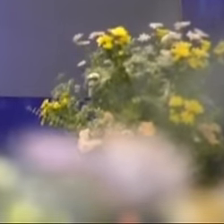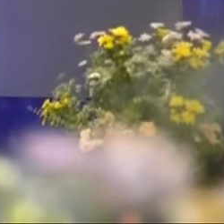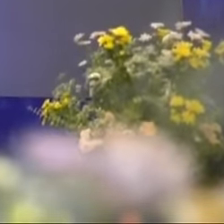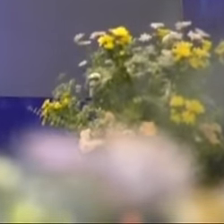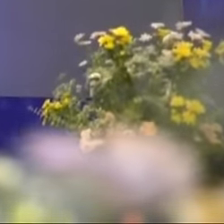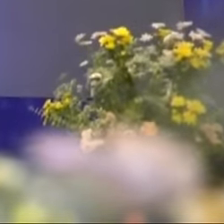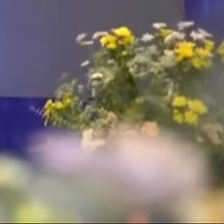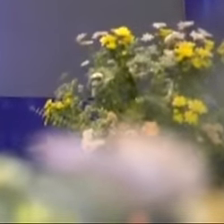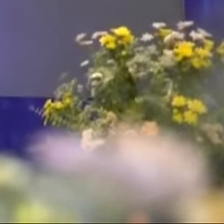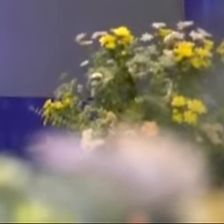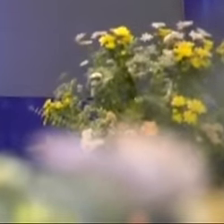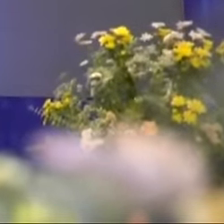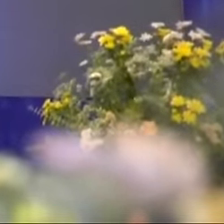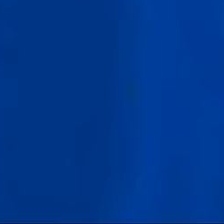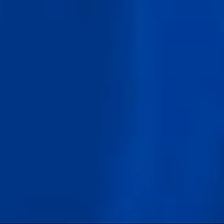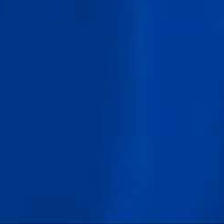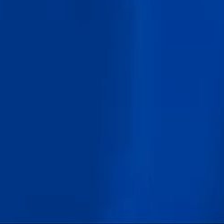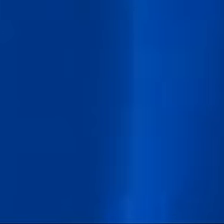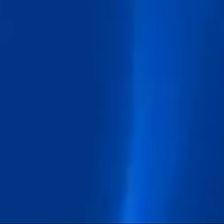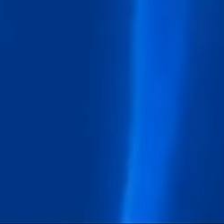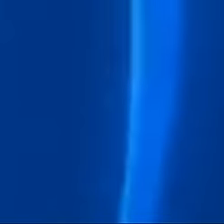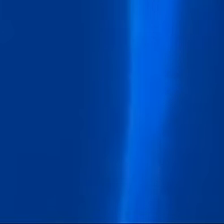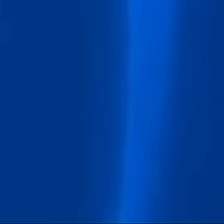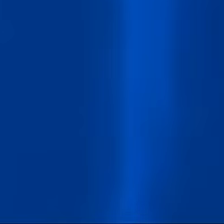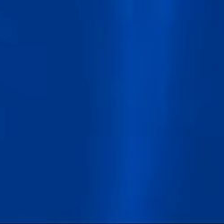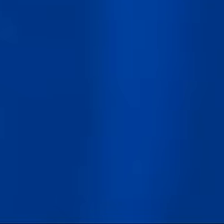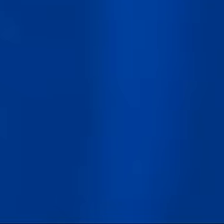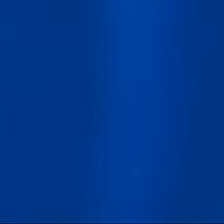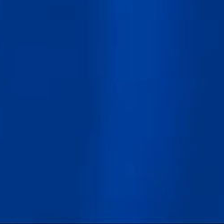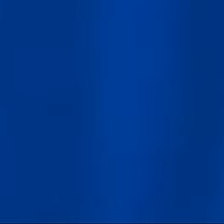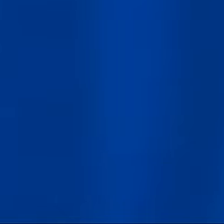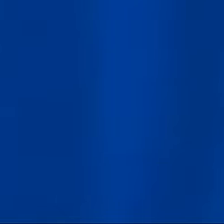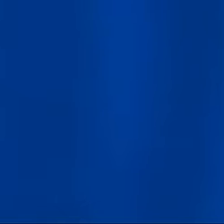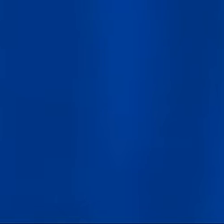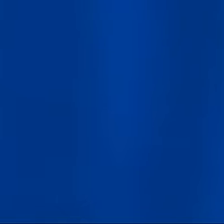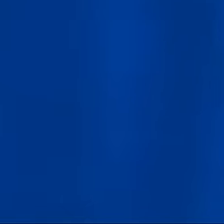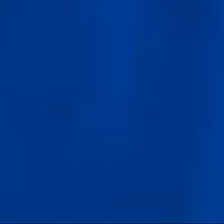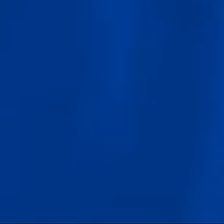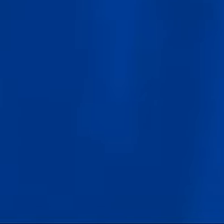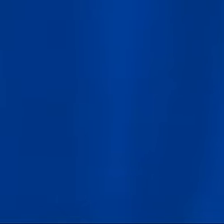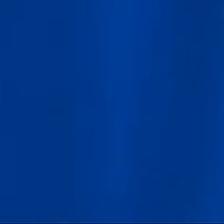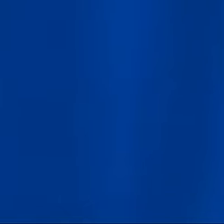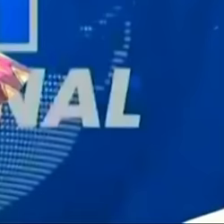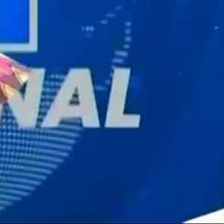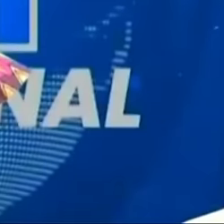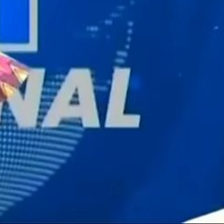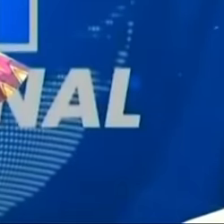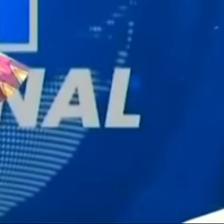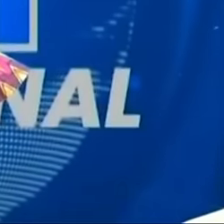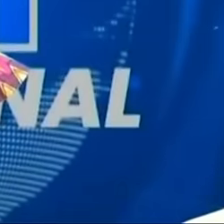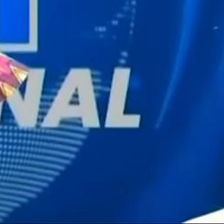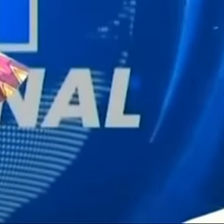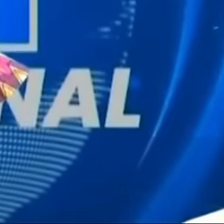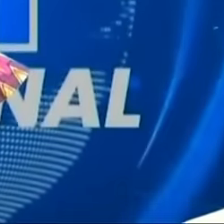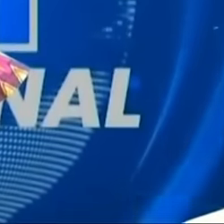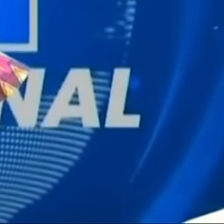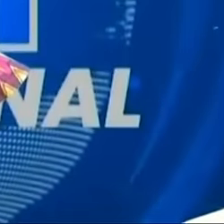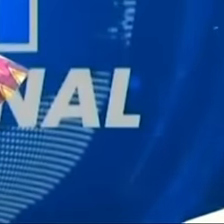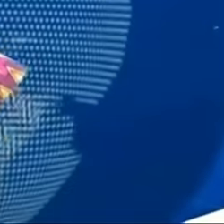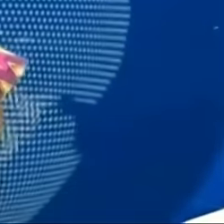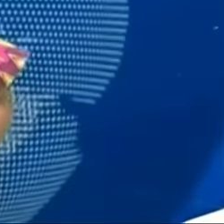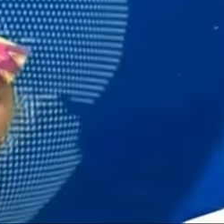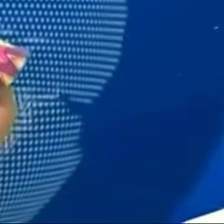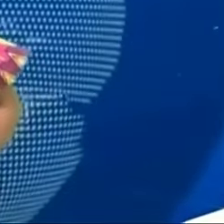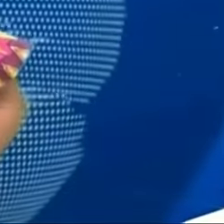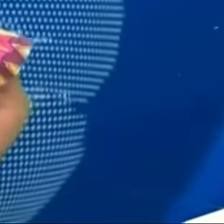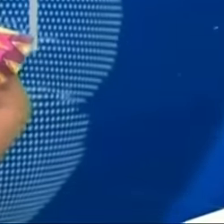mercredi 14 août, nous allons remettre le prix aux lauréats de la 5e édition. Et quels sont les critères de sélection pour être éligible à